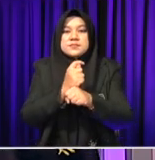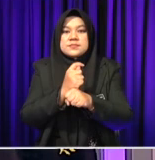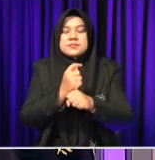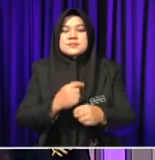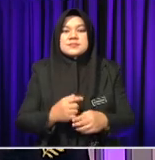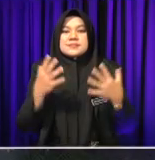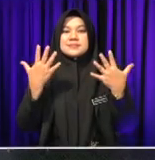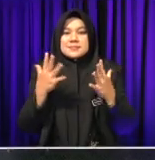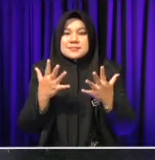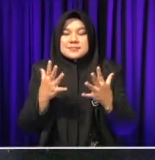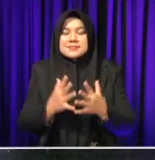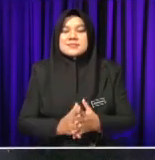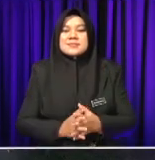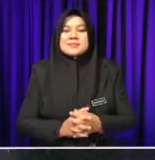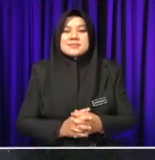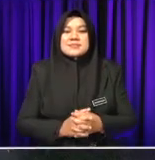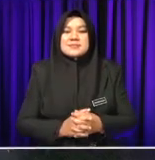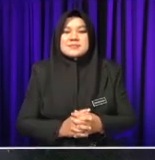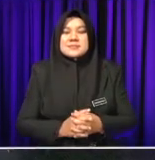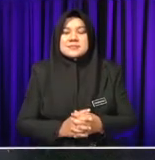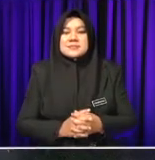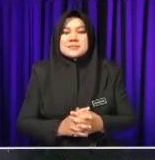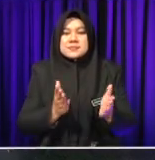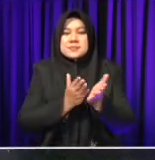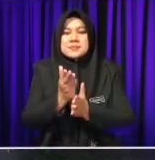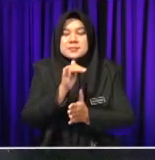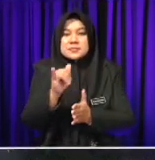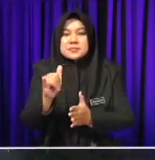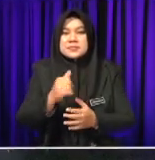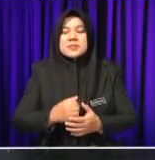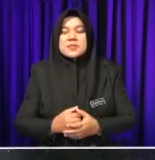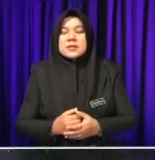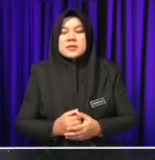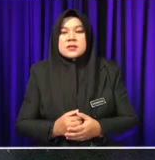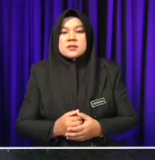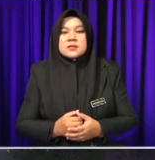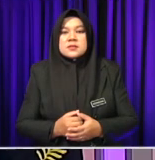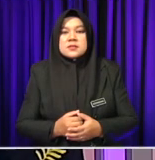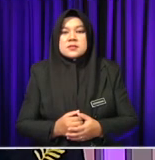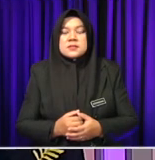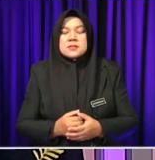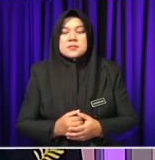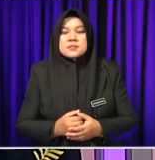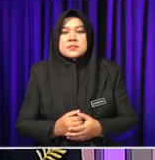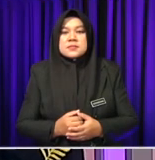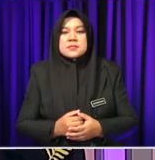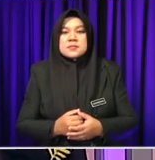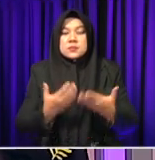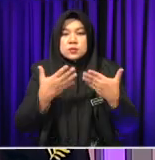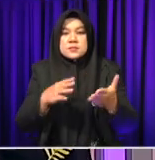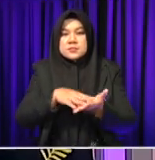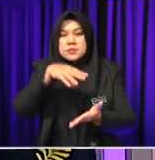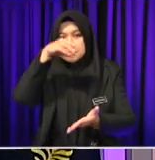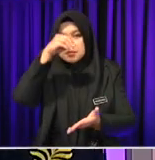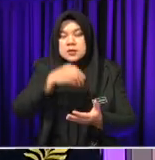anak-anak murid Ustazah okey seterusnya oke lihat di sini okey tadi dah belajar kan